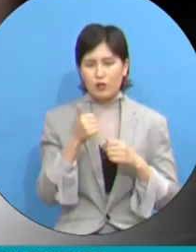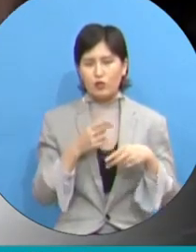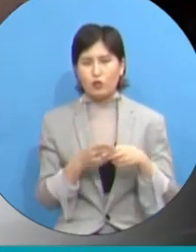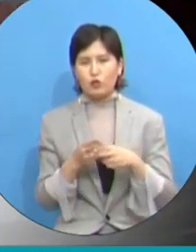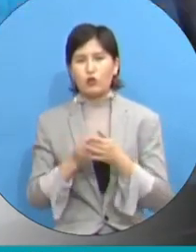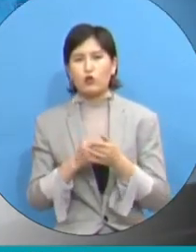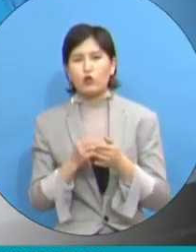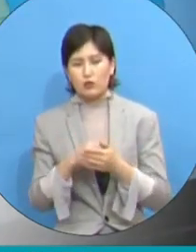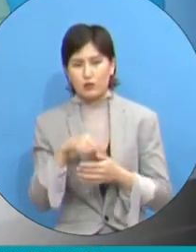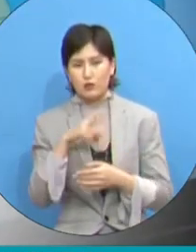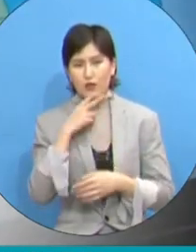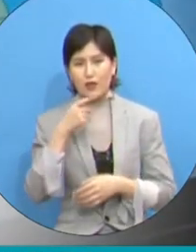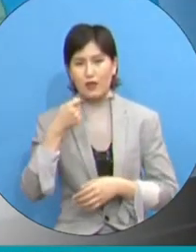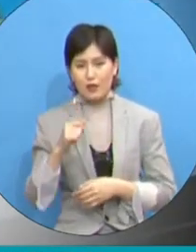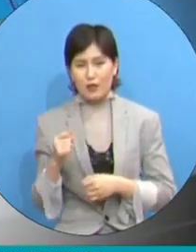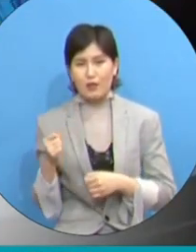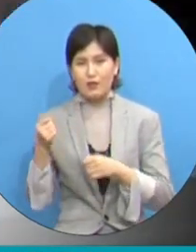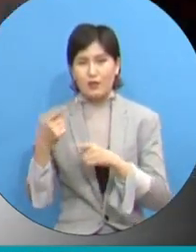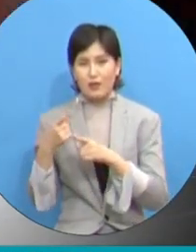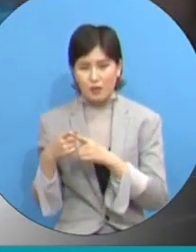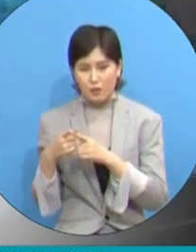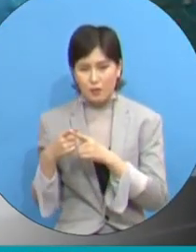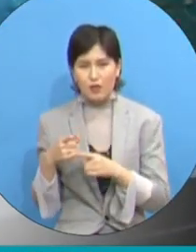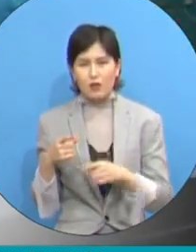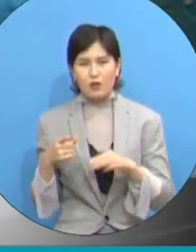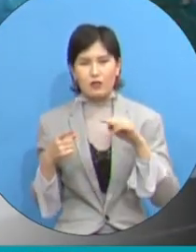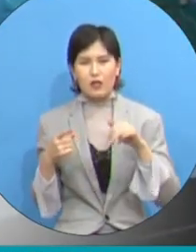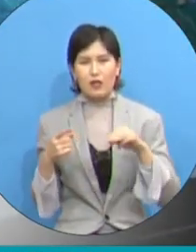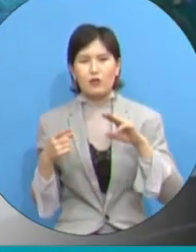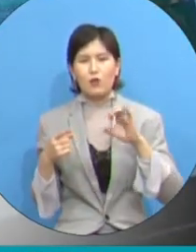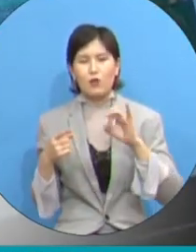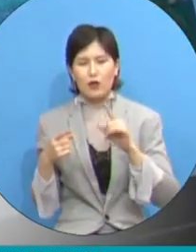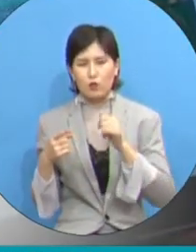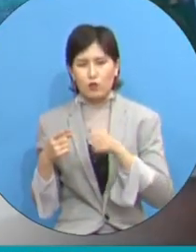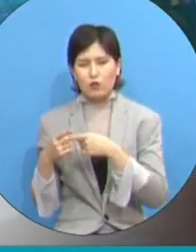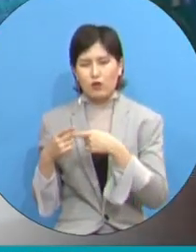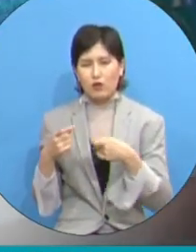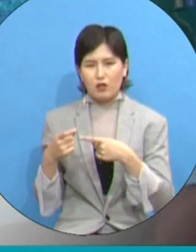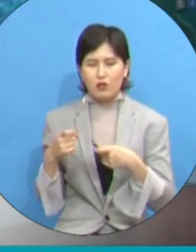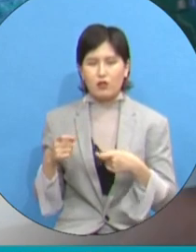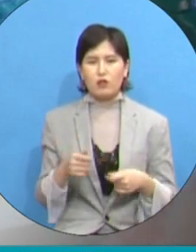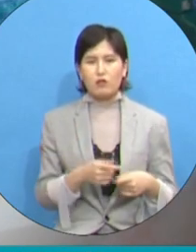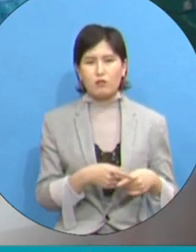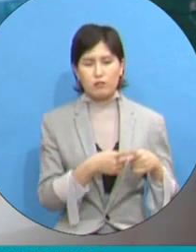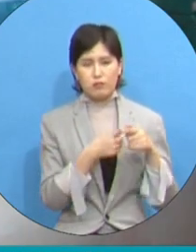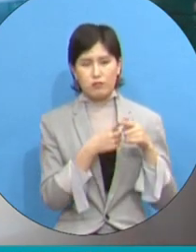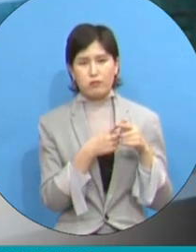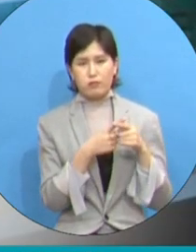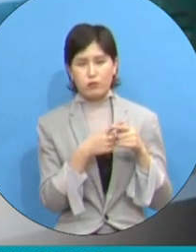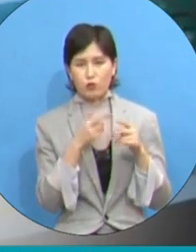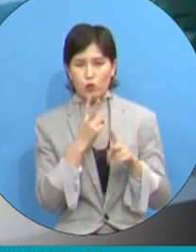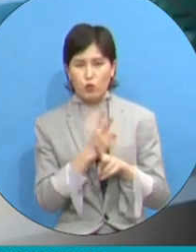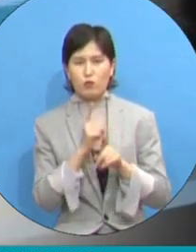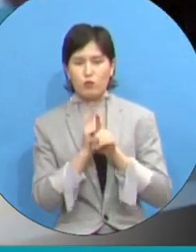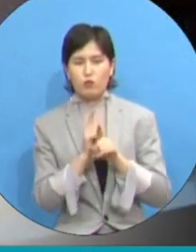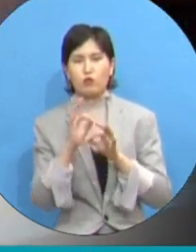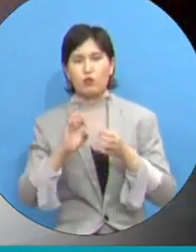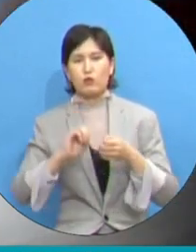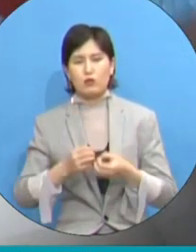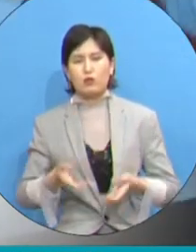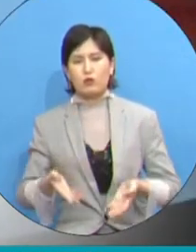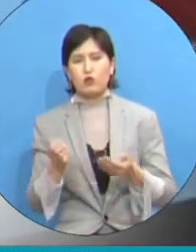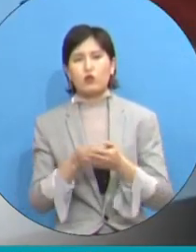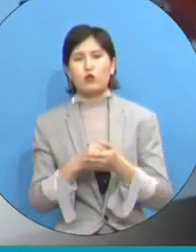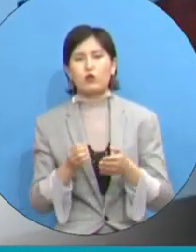орлого нэмэгдвэл татвар нь бидэнд нэмэгдэж орж ирж байгаа. Тэрнээр бидэд болон дагуу ажиллагаа явуулах ёстой гэдэг юм зүйлийг олж